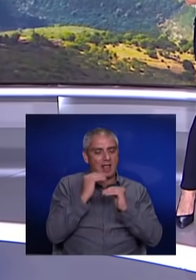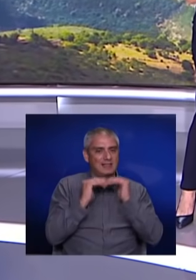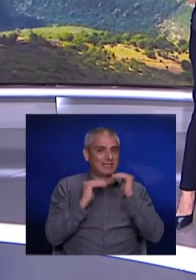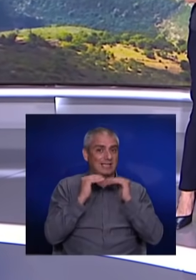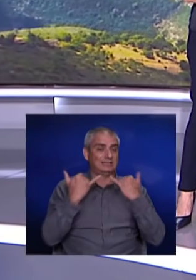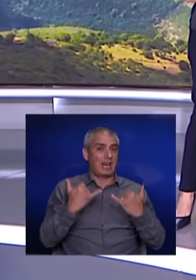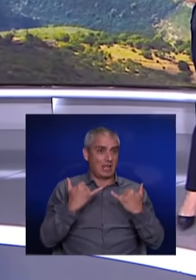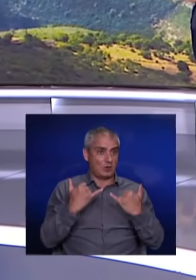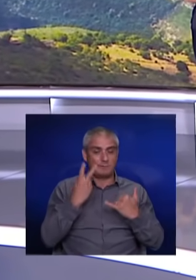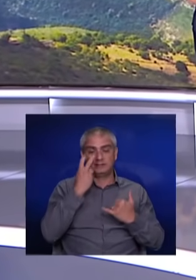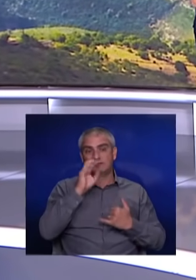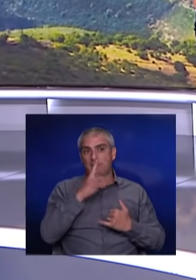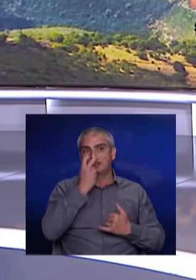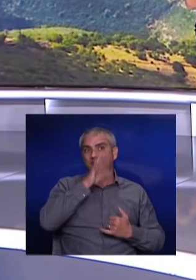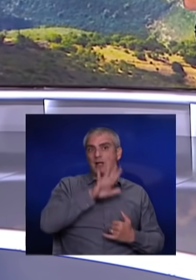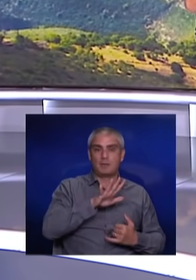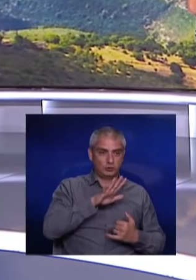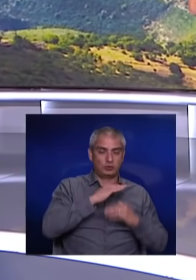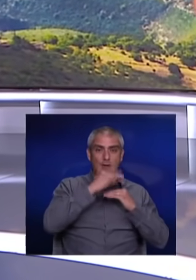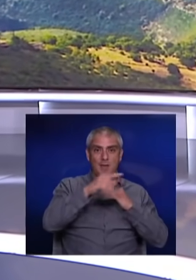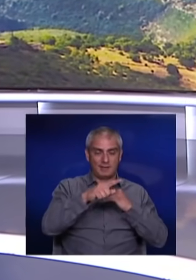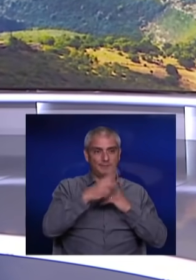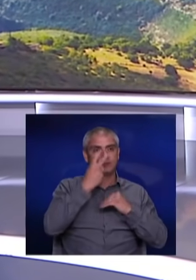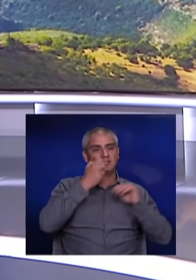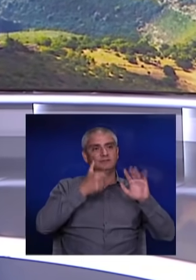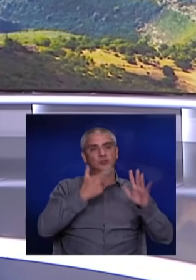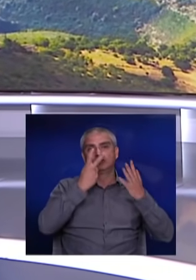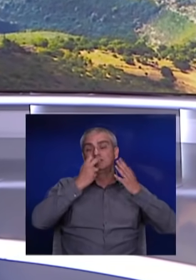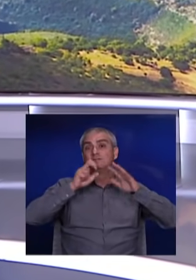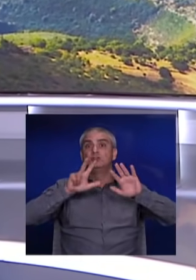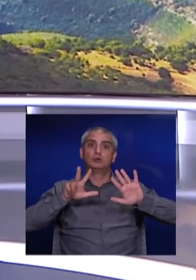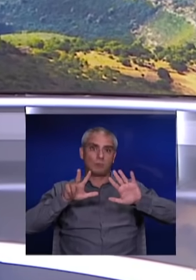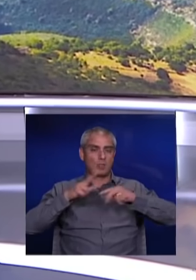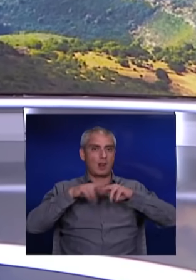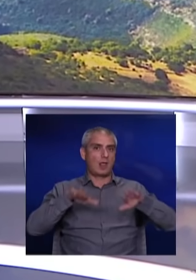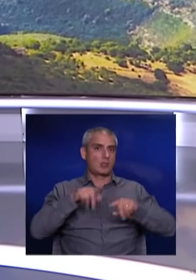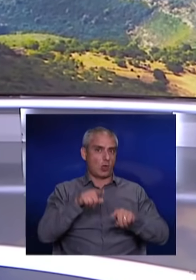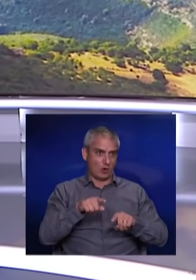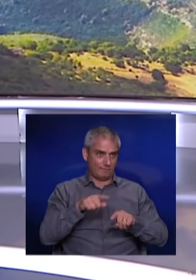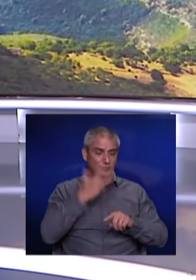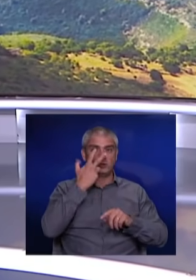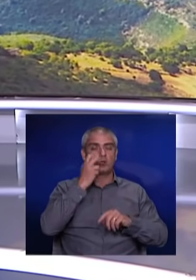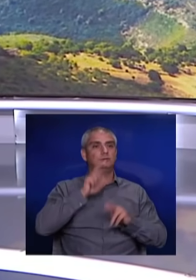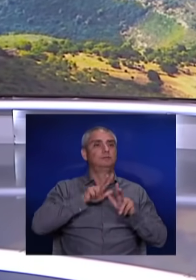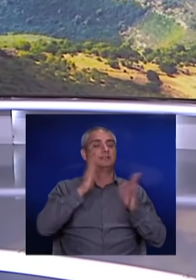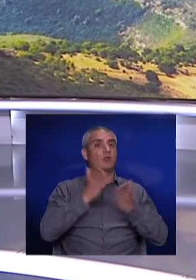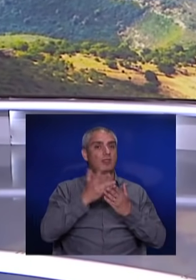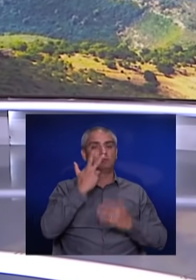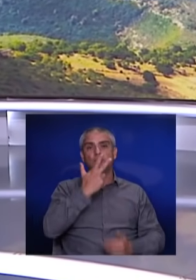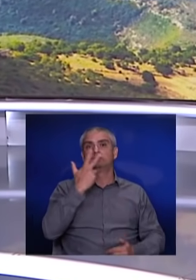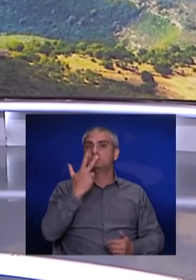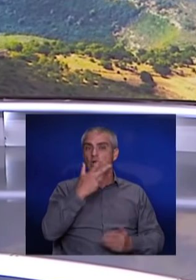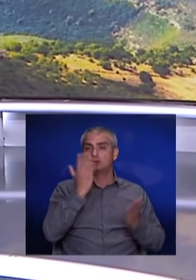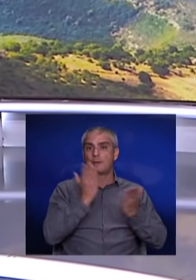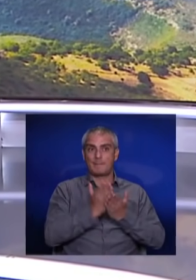להיום, 24-25 מעלות בערים, 26-28 לאורך מישור החוף, 30 בצפון הנגב, 33 מעלות